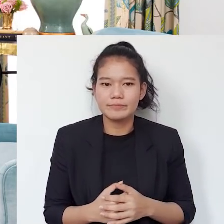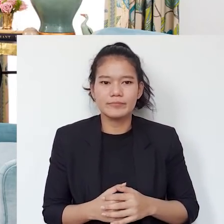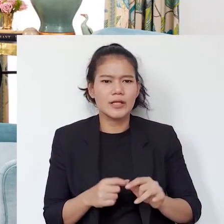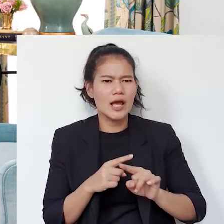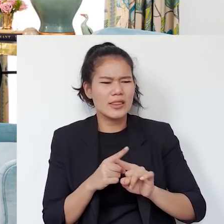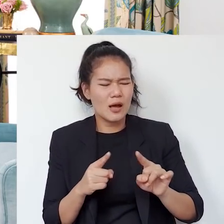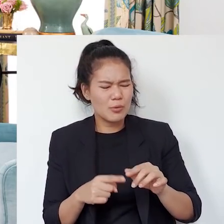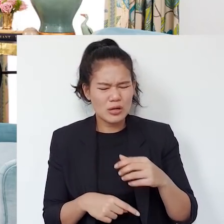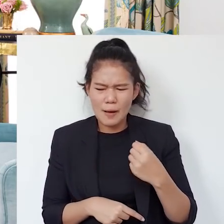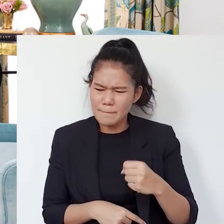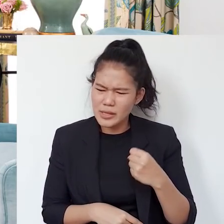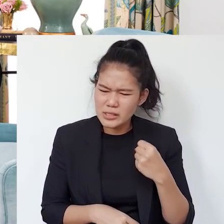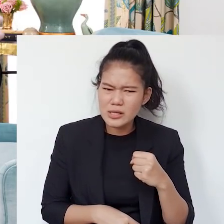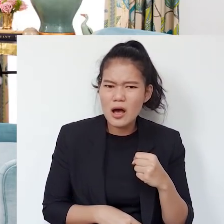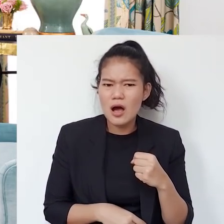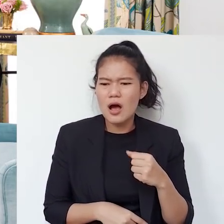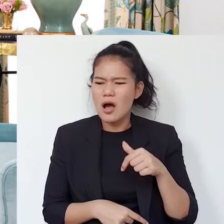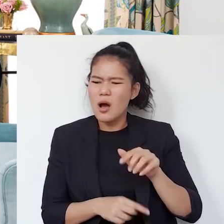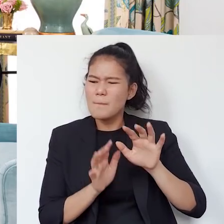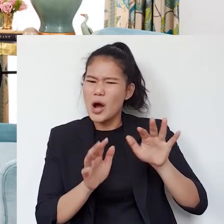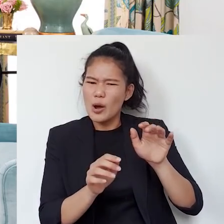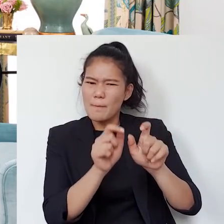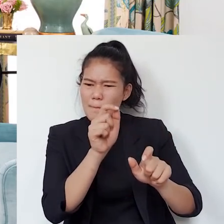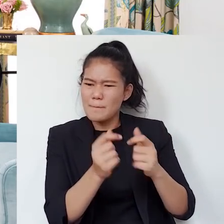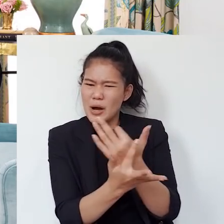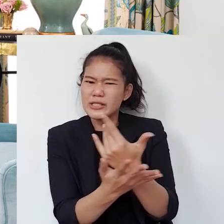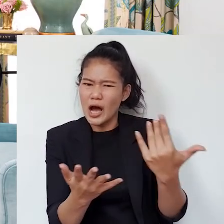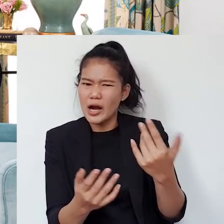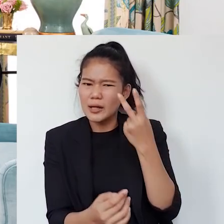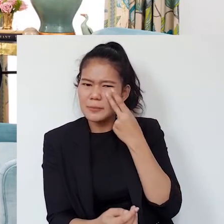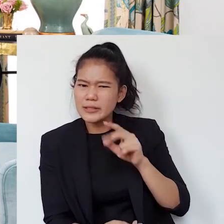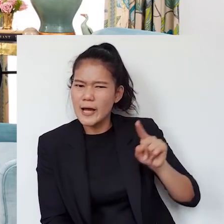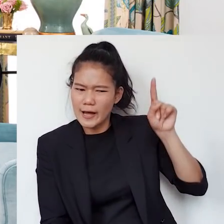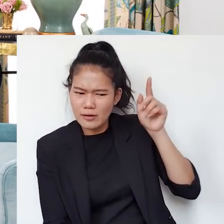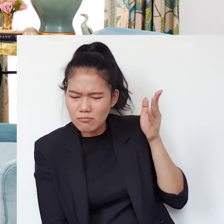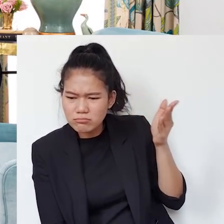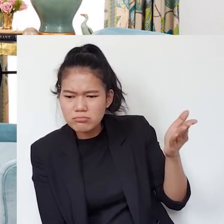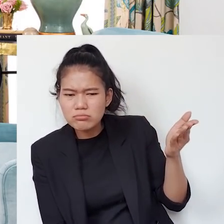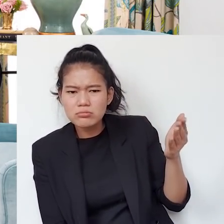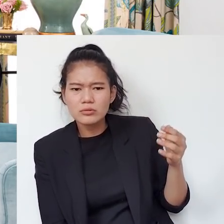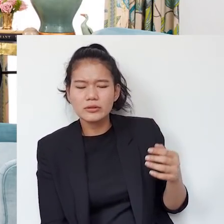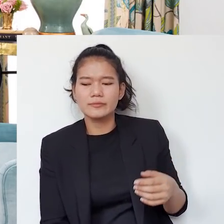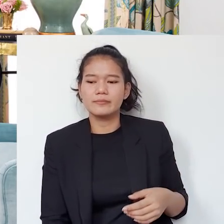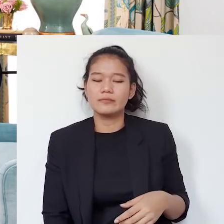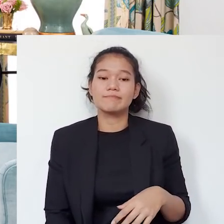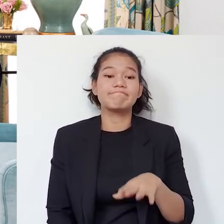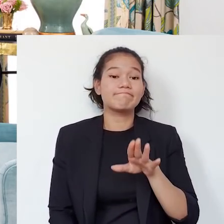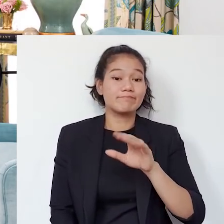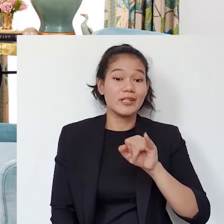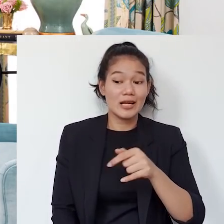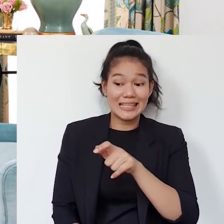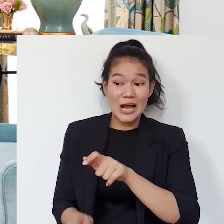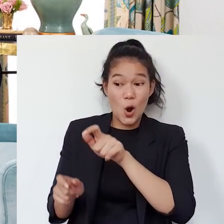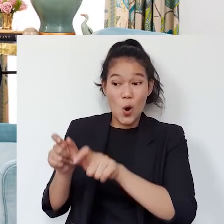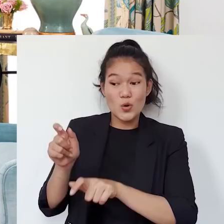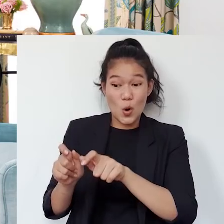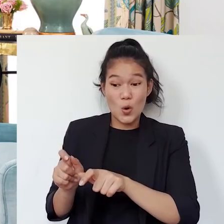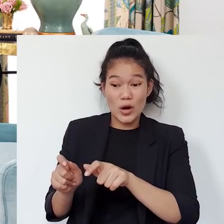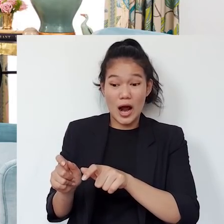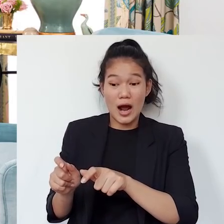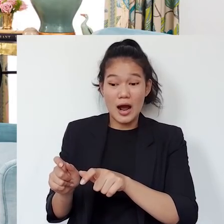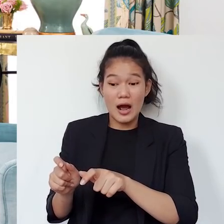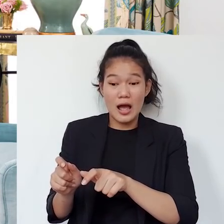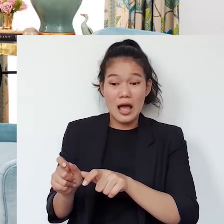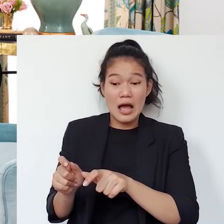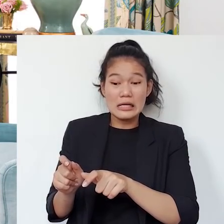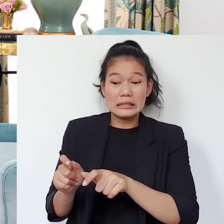Tapi kok enggak mungkin, ini sekarang sudah banyak sekali orang yang percaya. Jadi saudara-saudara, mereka bukan berdiri dalam